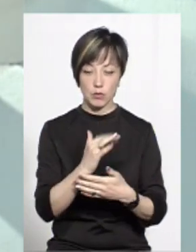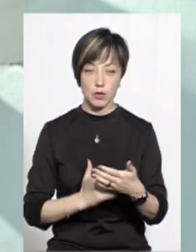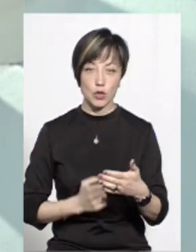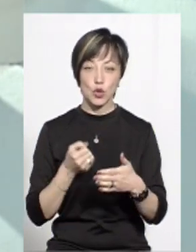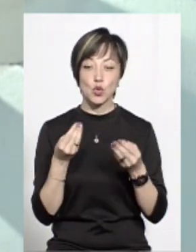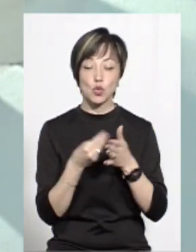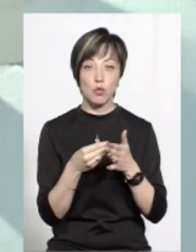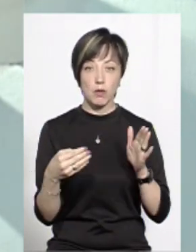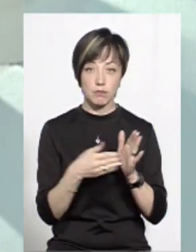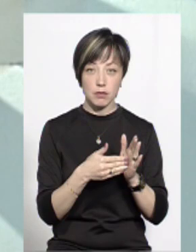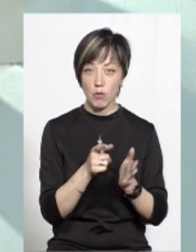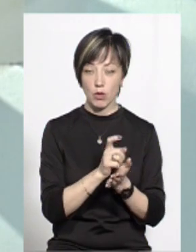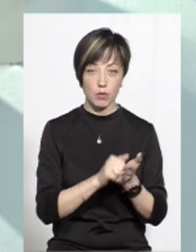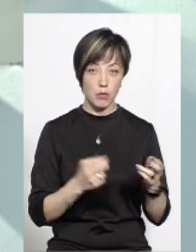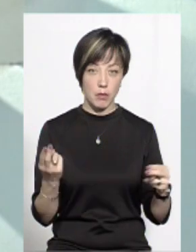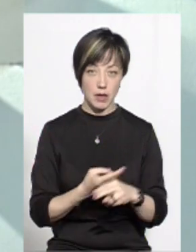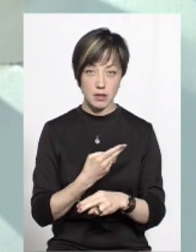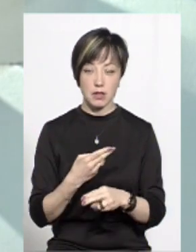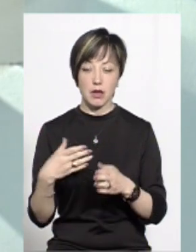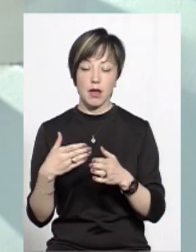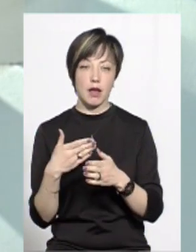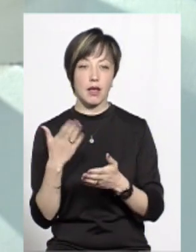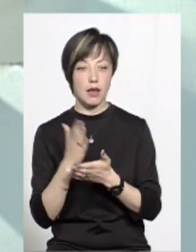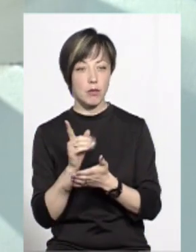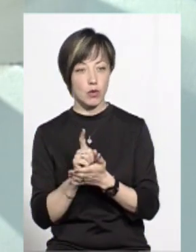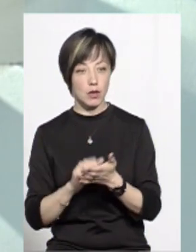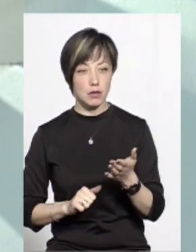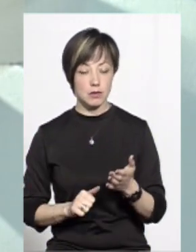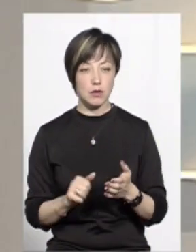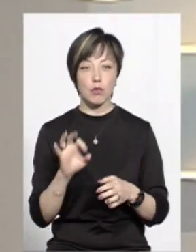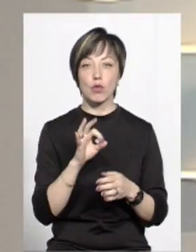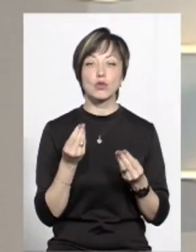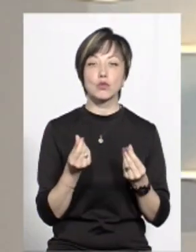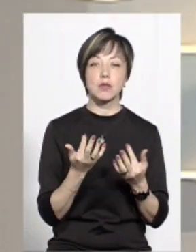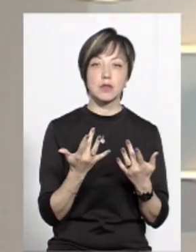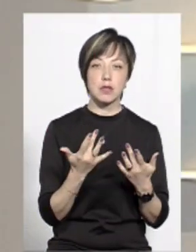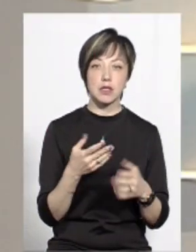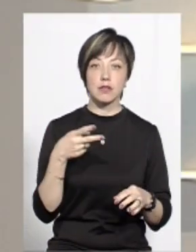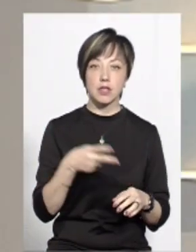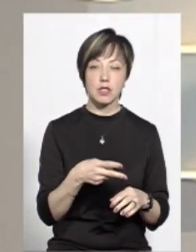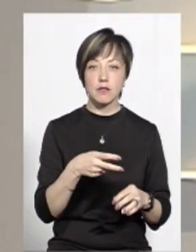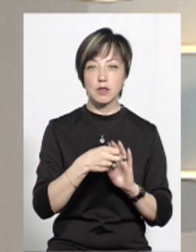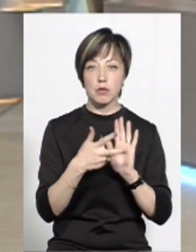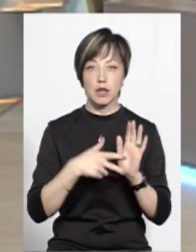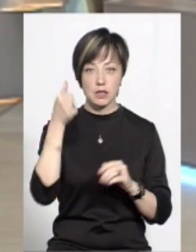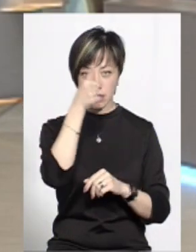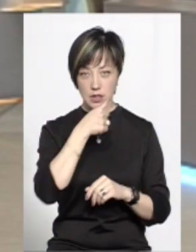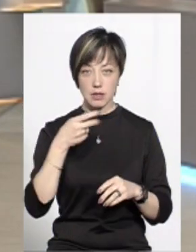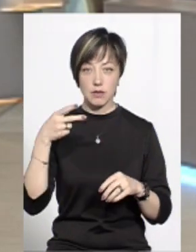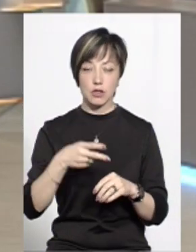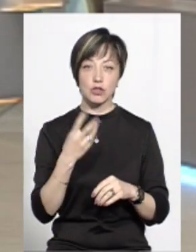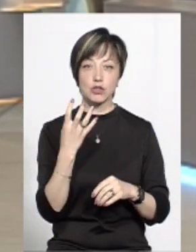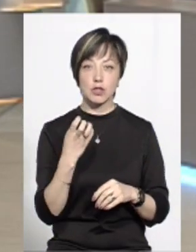до якої підлягає сума оподаткуванню і до якої не підлягає. Про яку суму йдеться? За 2018 рік, якщо не